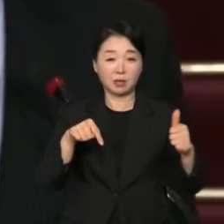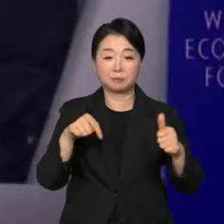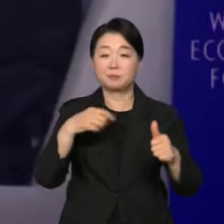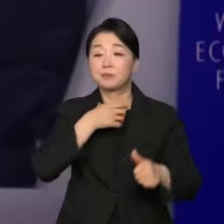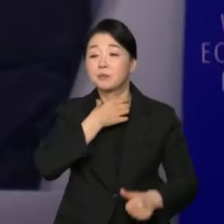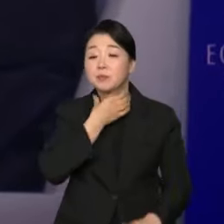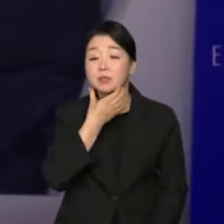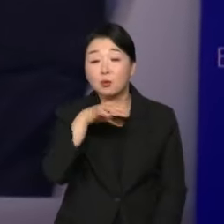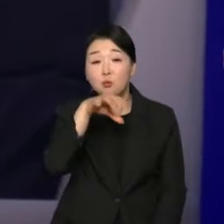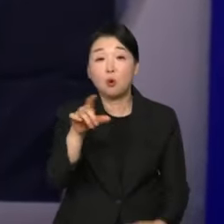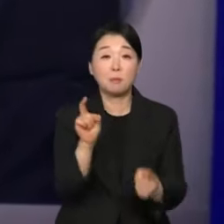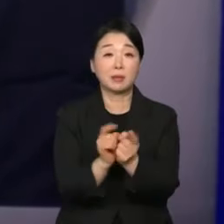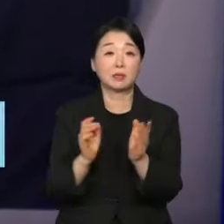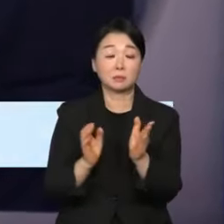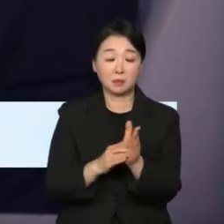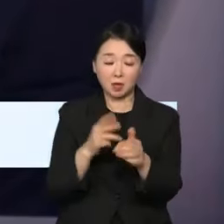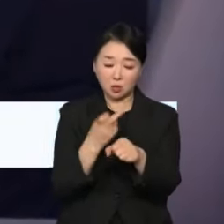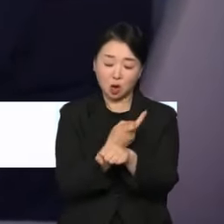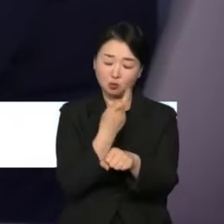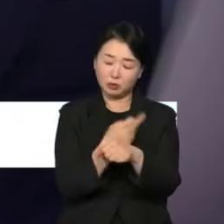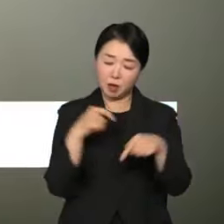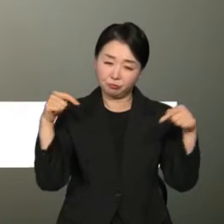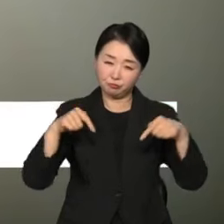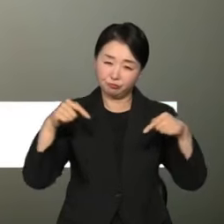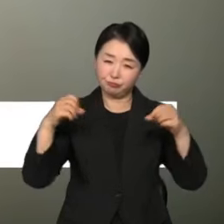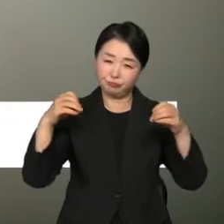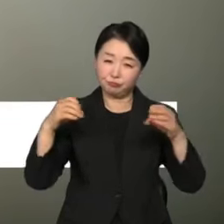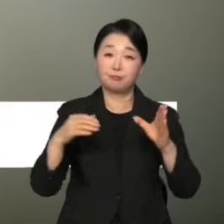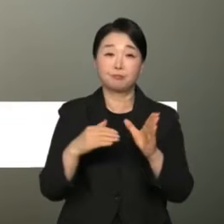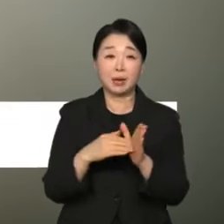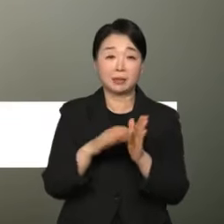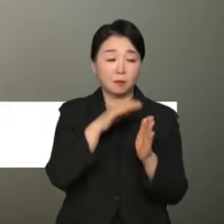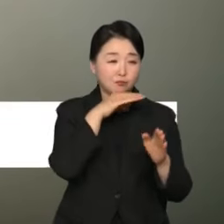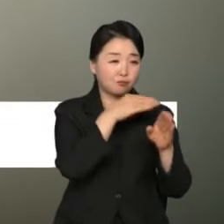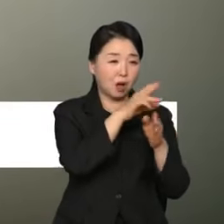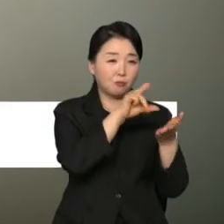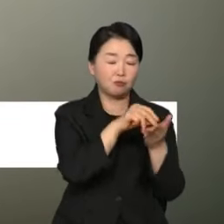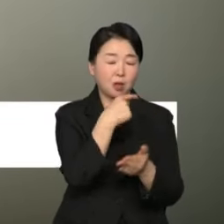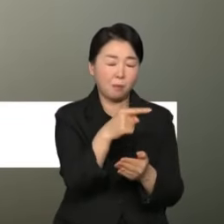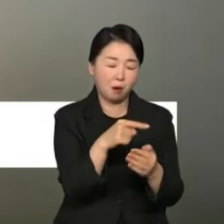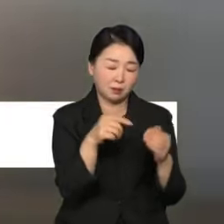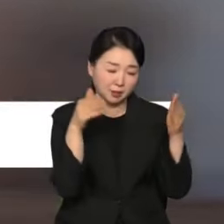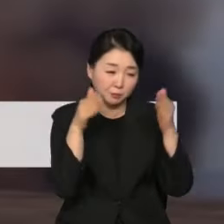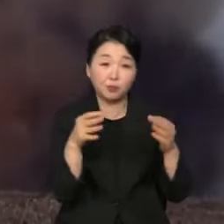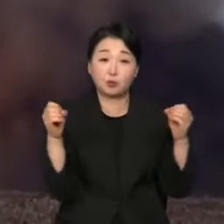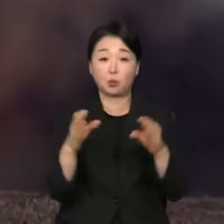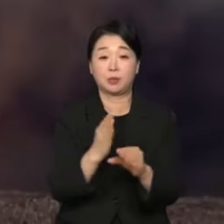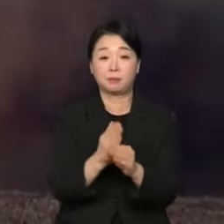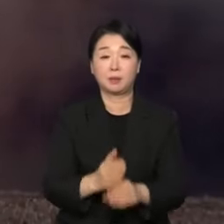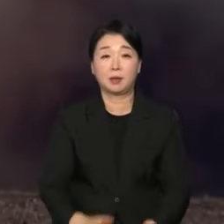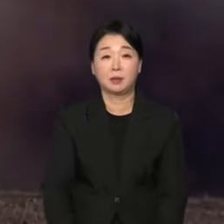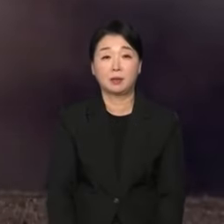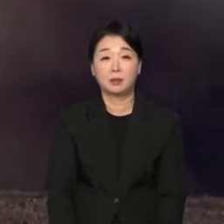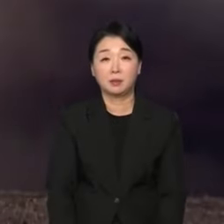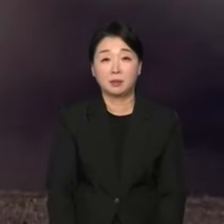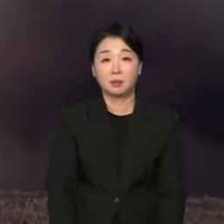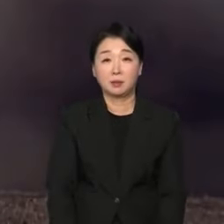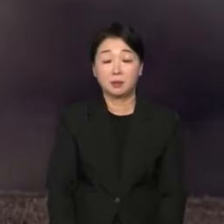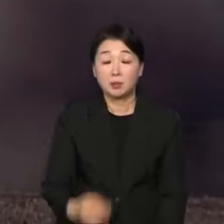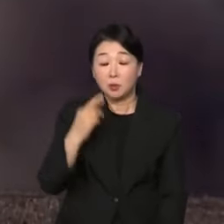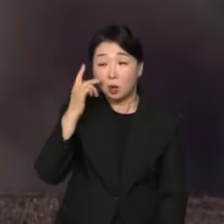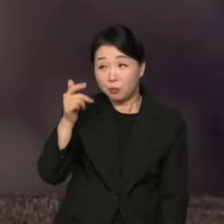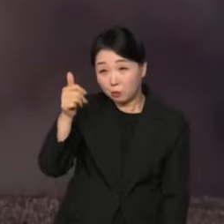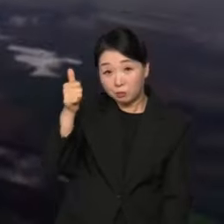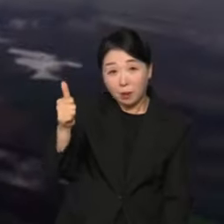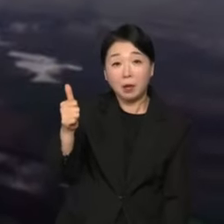만났습니다. 이들은 12시간 동안 이어진 대화에서 북한 문제 등을 집중 논의했습니다. 미 고위 당국자는 현지